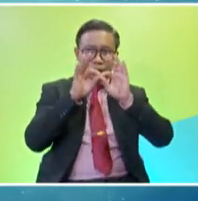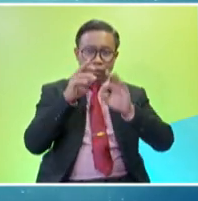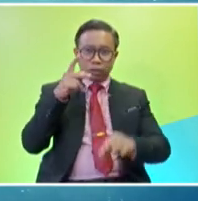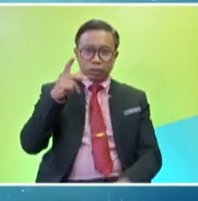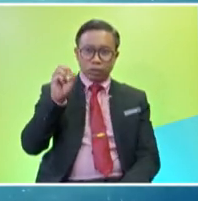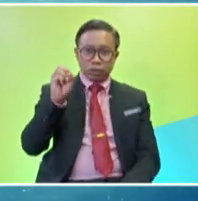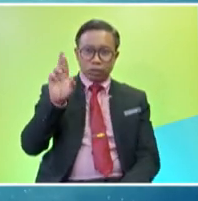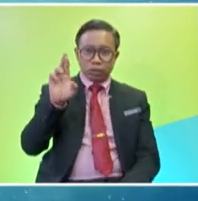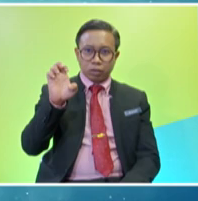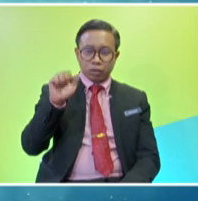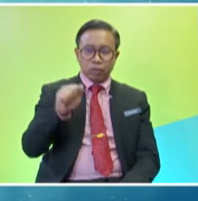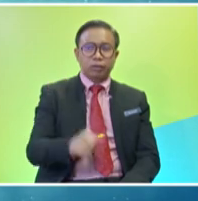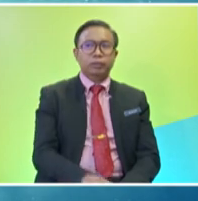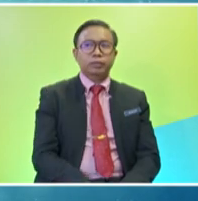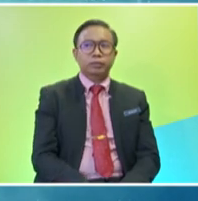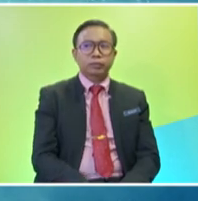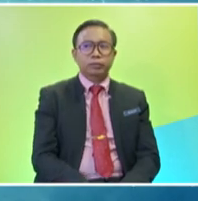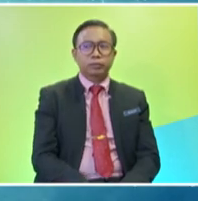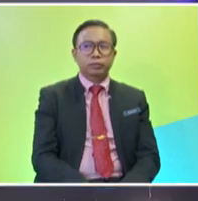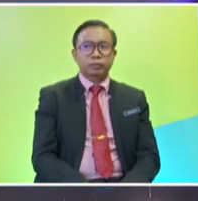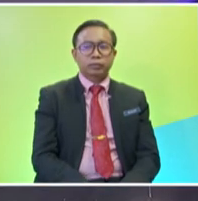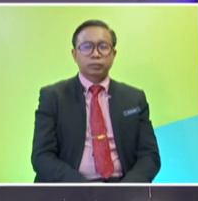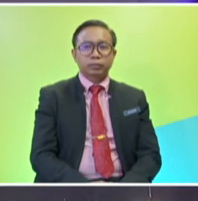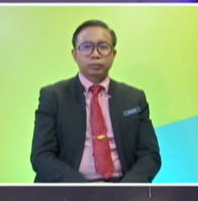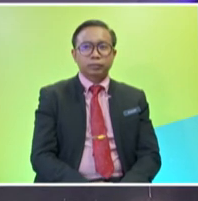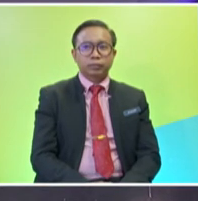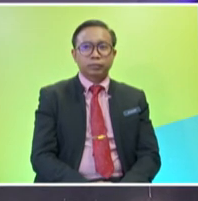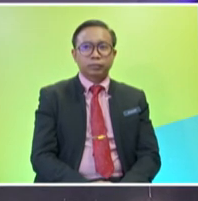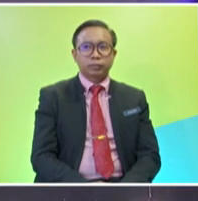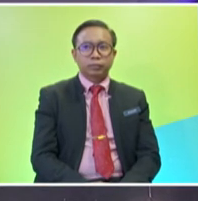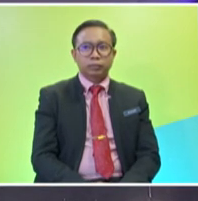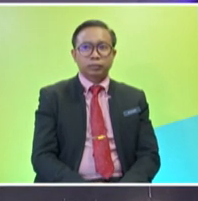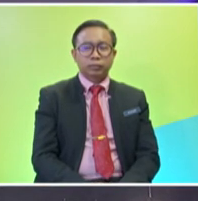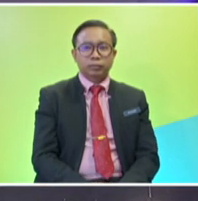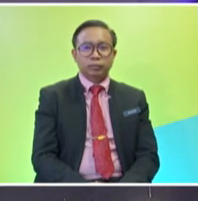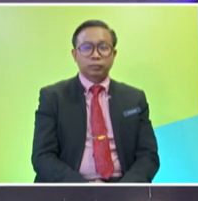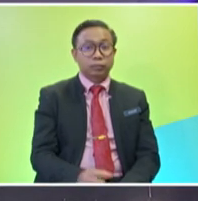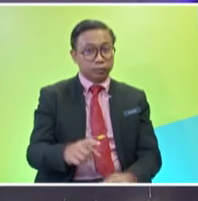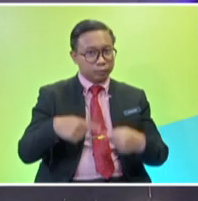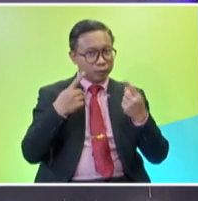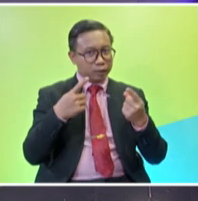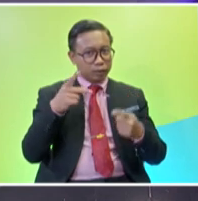kurang Irfan beritahu tadi